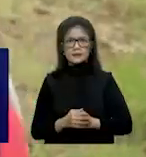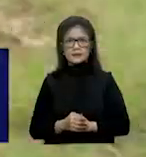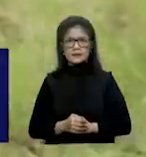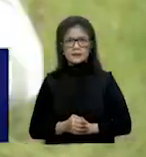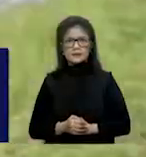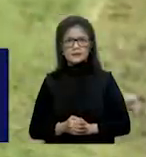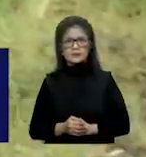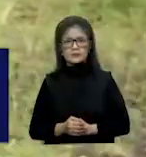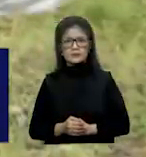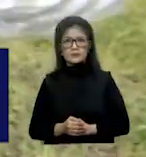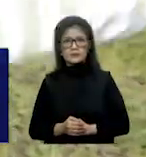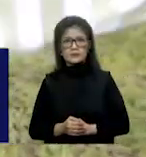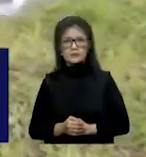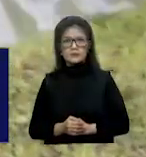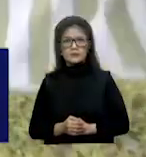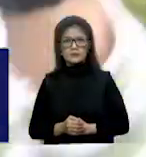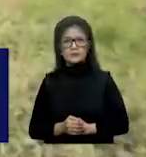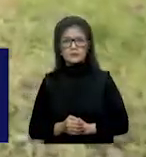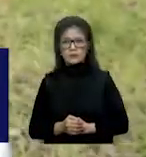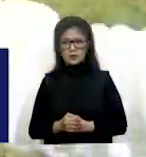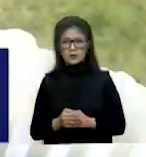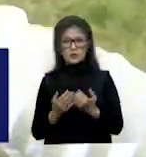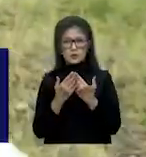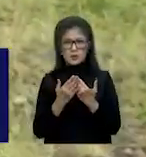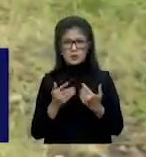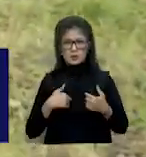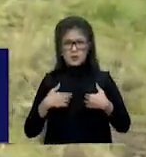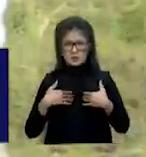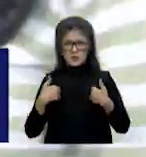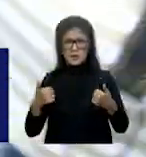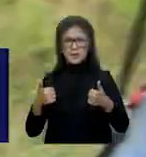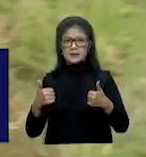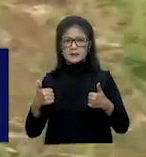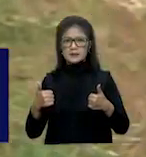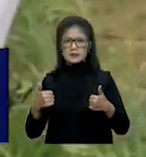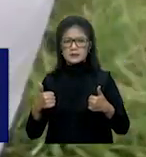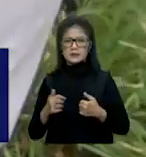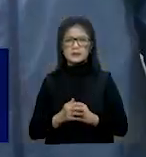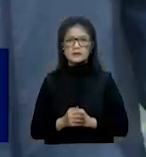Oke. Kita doakan ya guys, doakan teman-teman, doakan pemirsa.